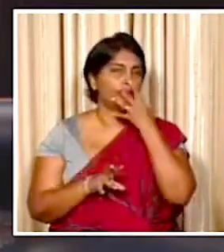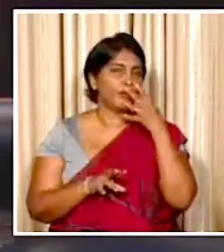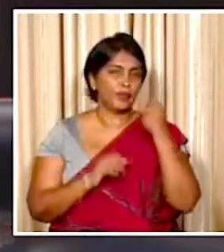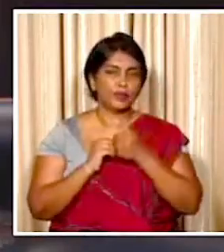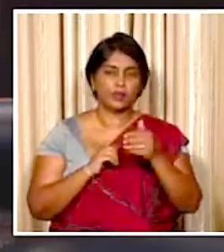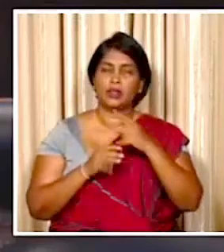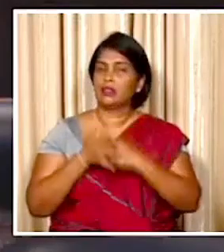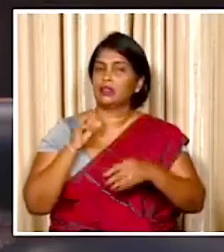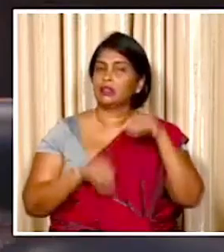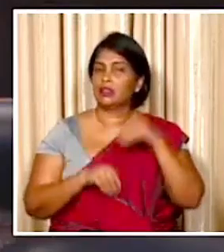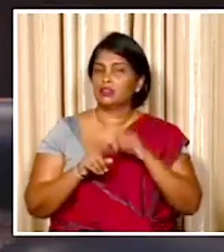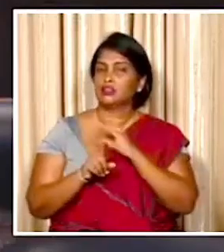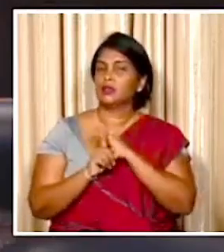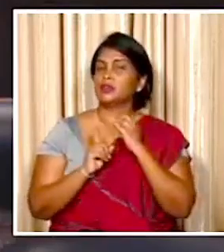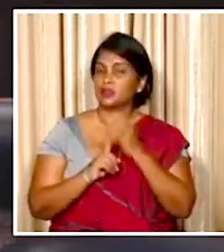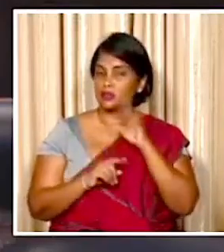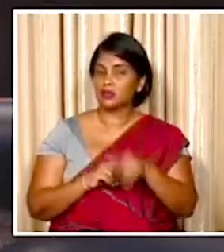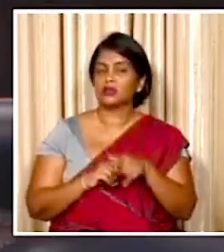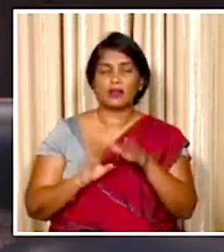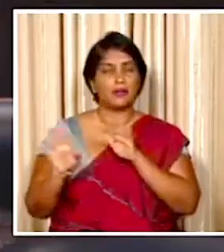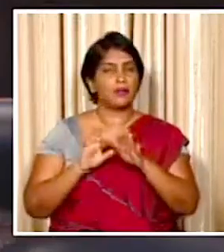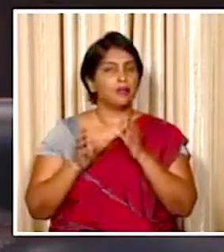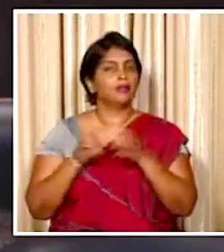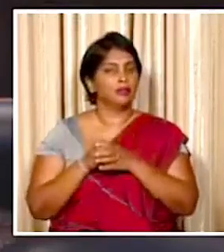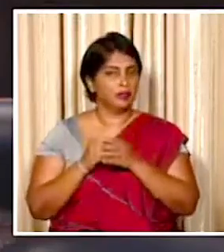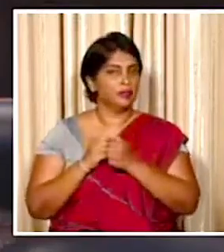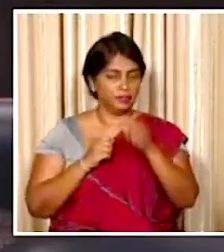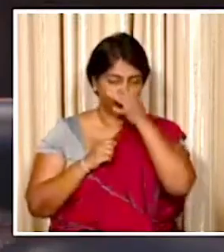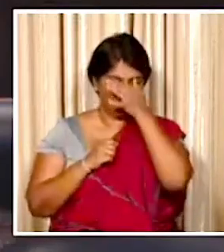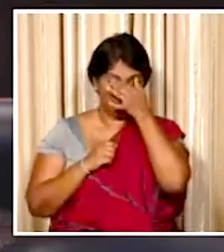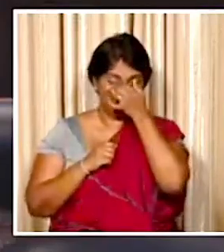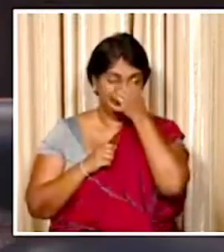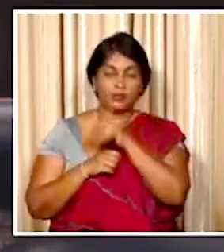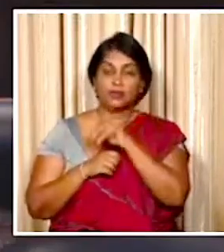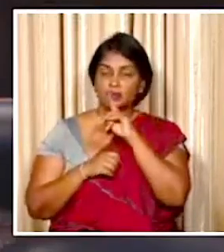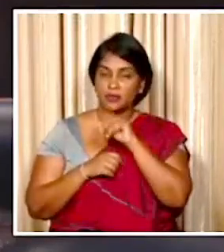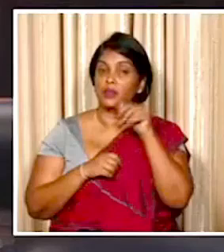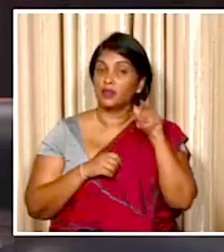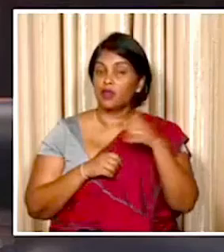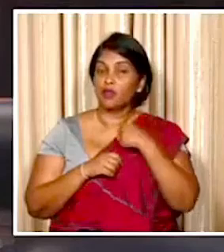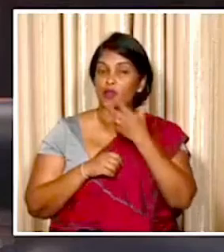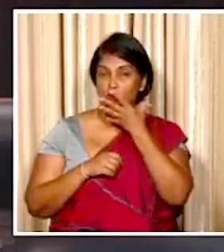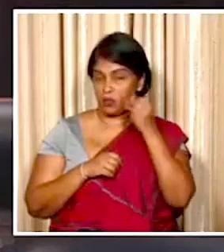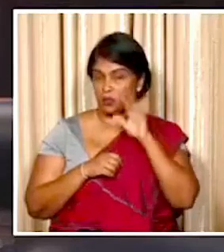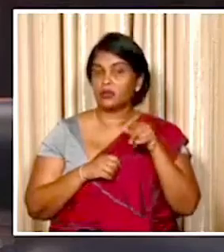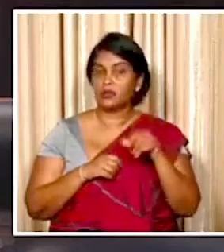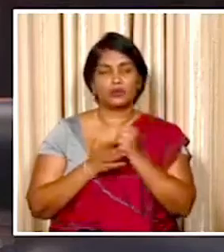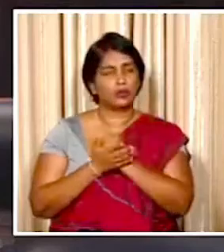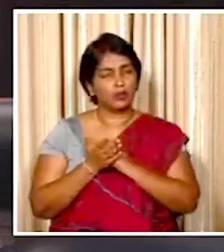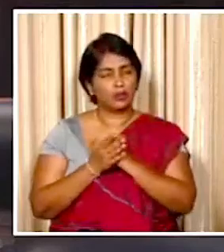තියෙන දේශපාලන සංස්කෘතියක් තුල තමයි මේ පාලක පන්තිය හැසිරෙන්නේ ඒ කියන්නේ වුන් පුරුදු වෙලා තියෙන්නේ